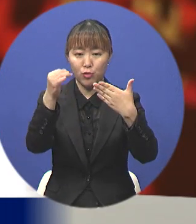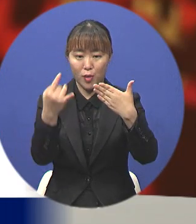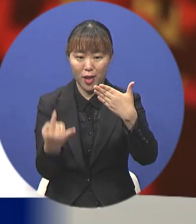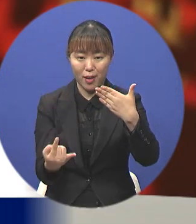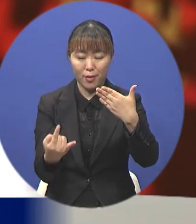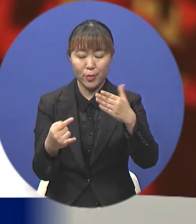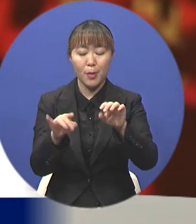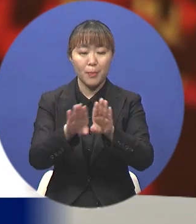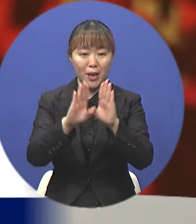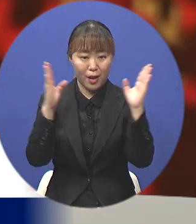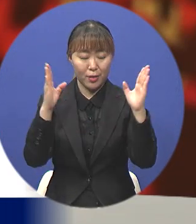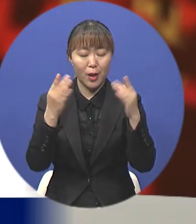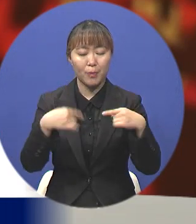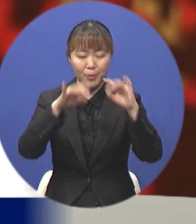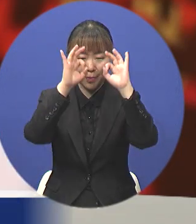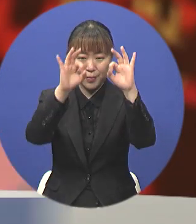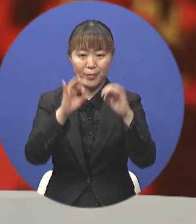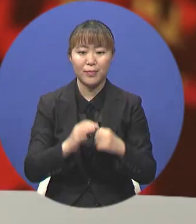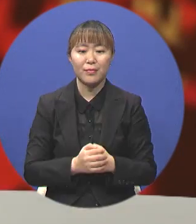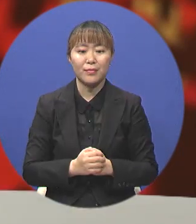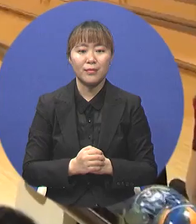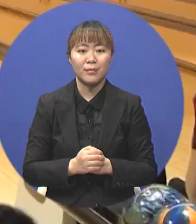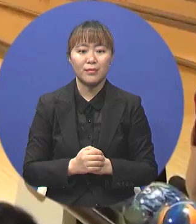현장에 윤성은 기자가 다녀왔습니다.